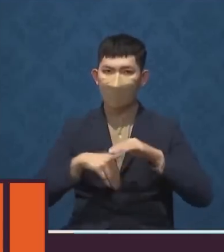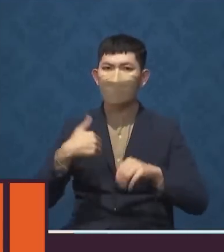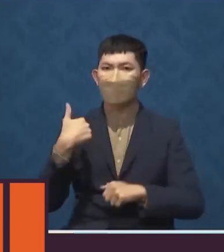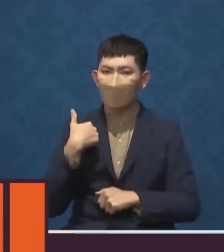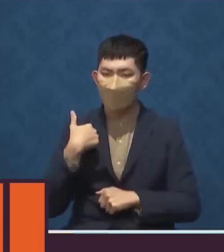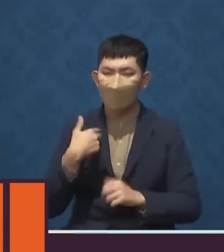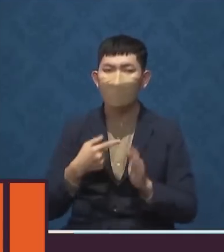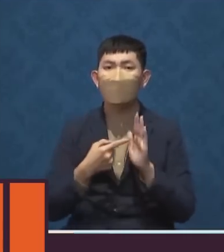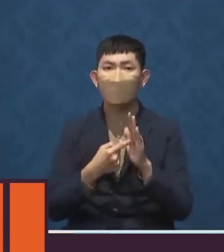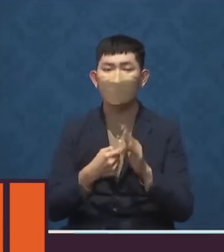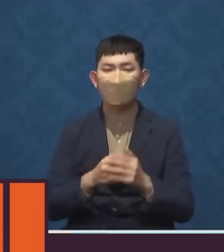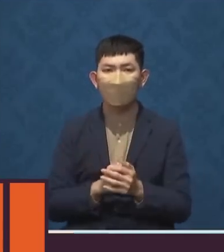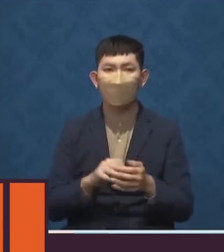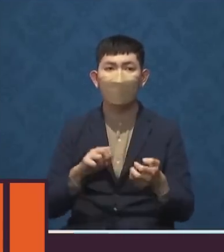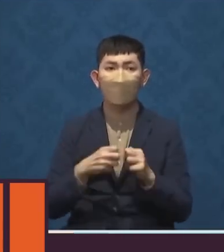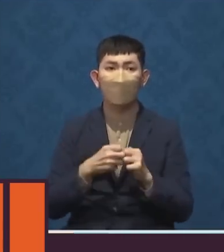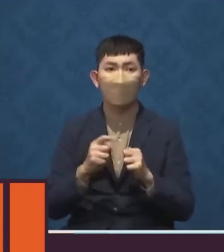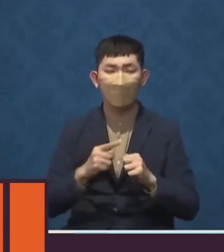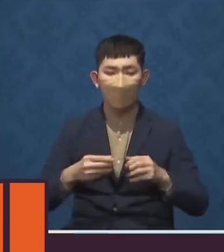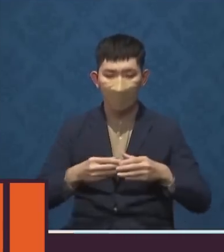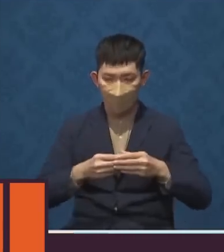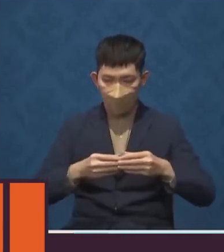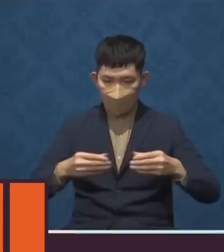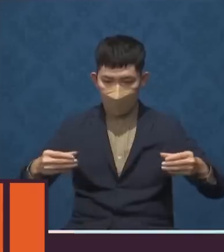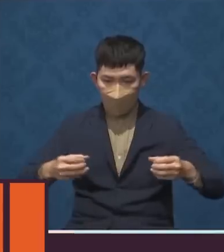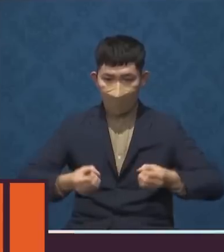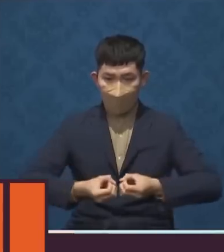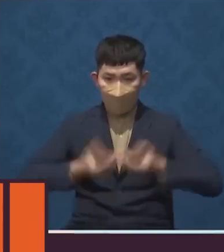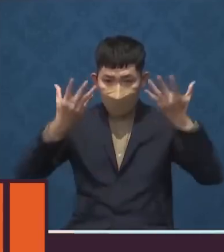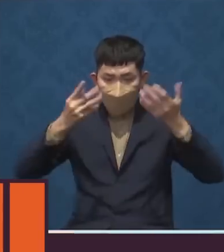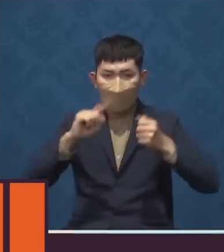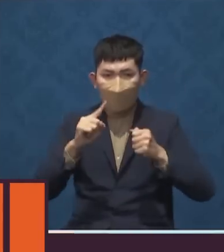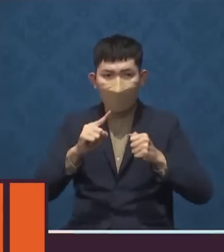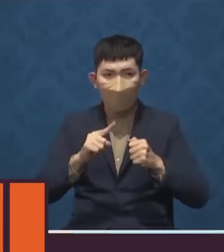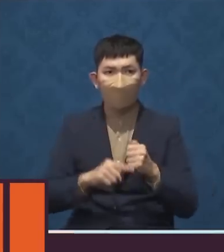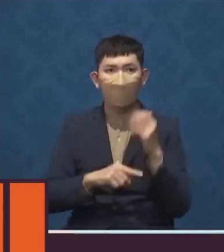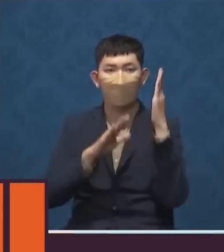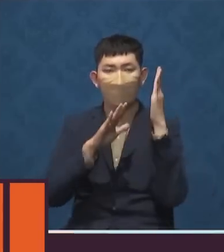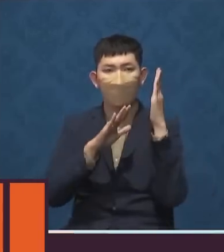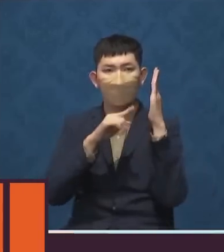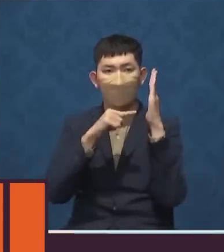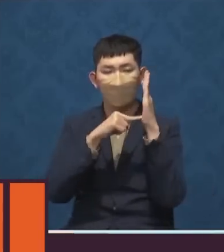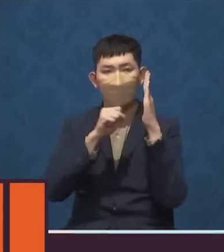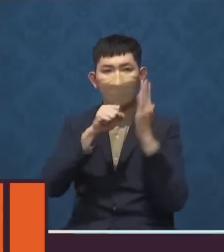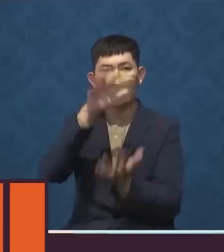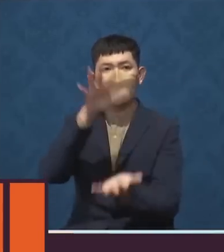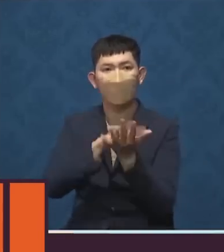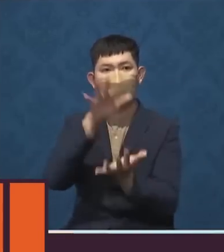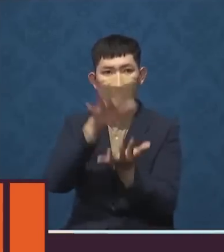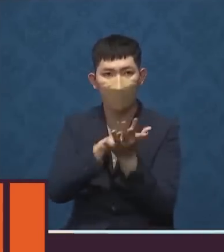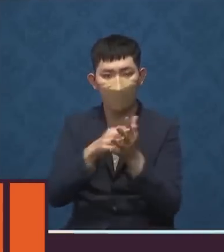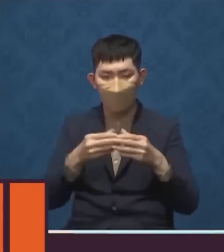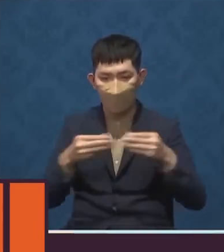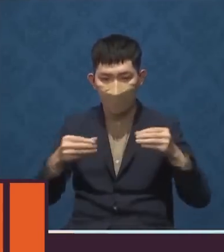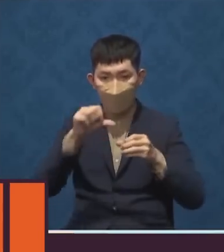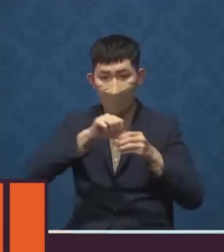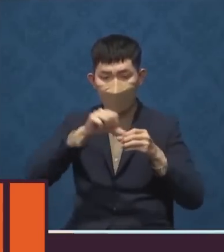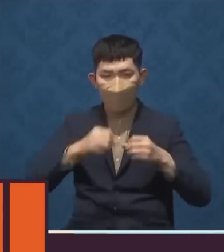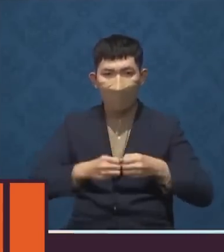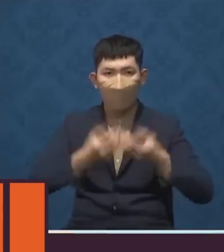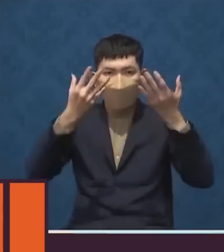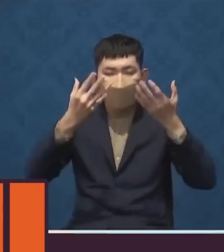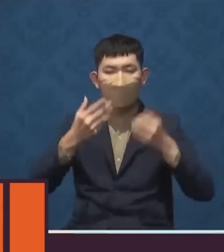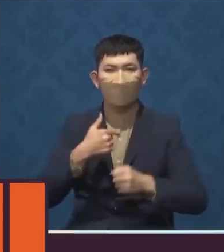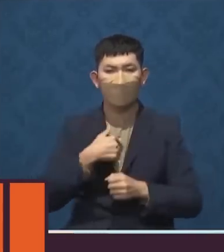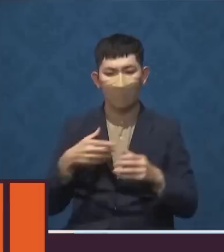ของการอุปธิเหตุท่อกการสอเบิดที่ตระบนเปลงจัหวัด สมุติปราการทีมงานของผมคุพัธดา มงพน